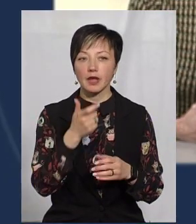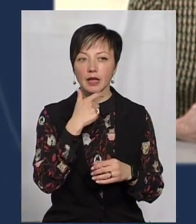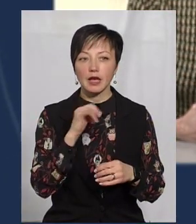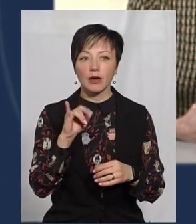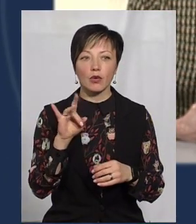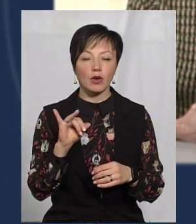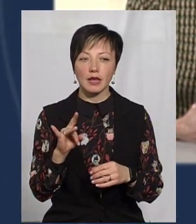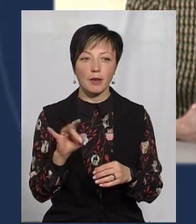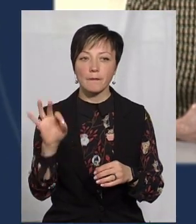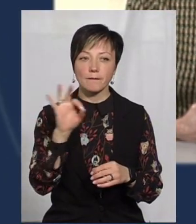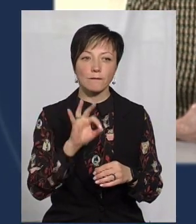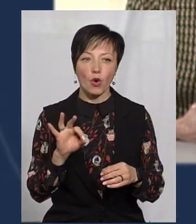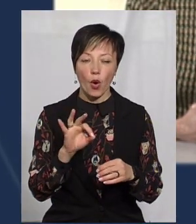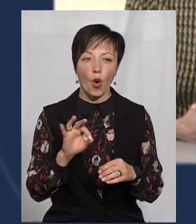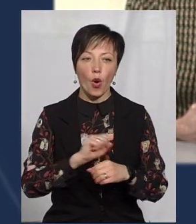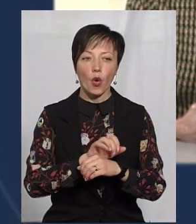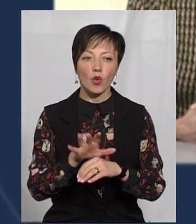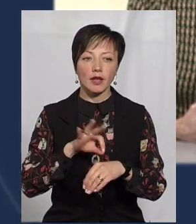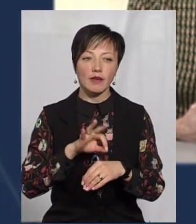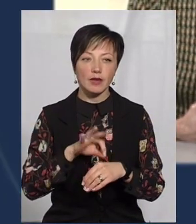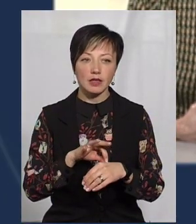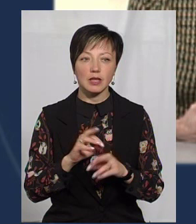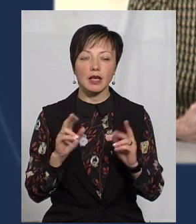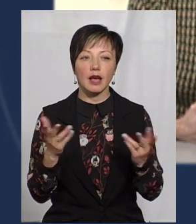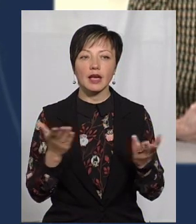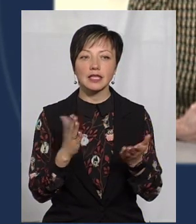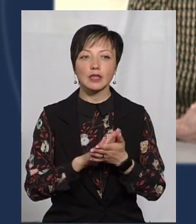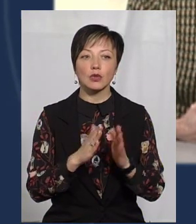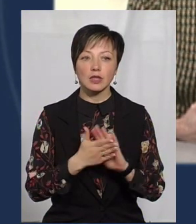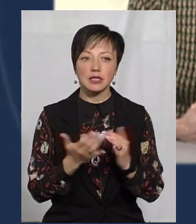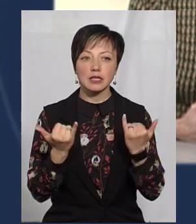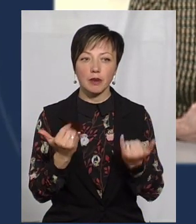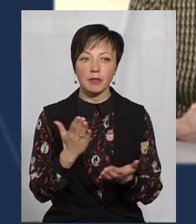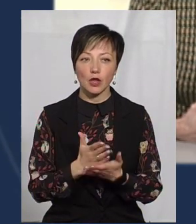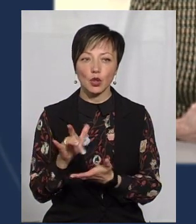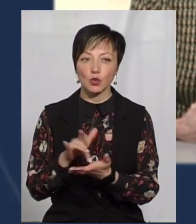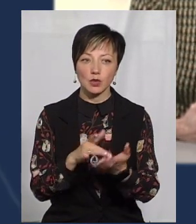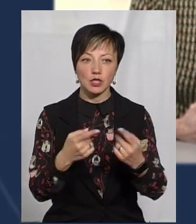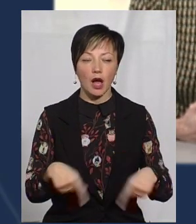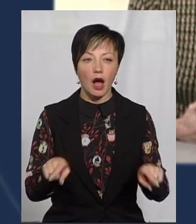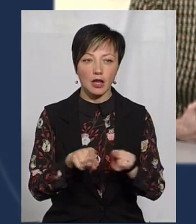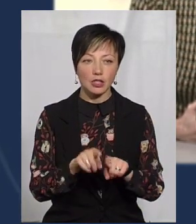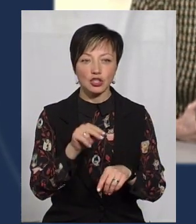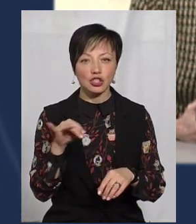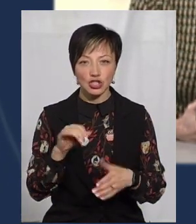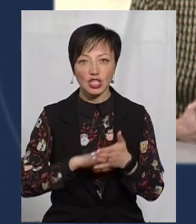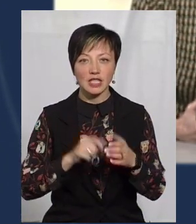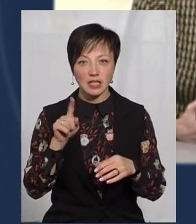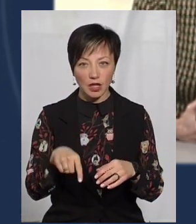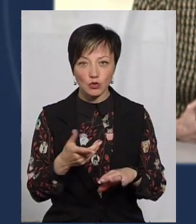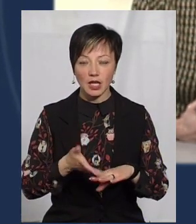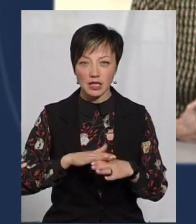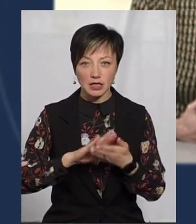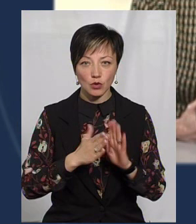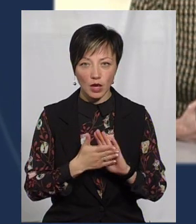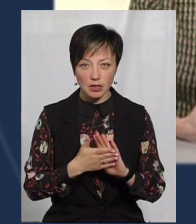Пане Ігорю, це питання не стільки про коронавірус, скільки про те, в якій ситуації зараз перебуває туристична галузь. Чи через те, що вона у